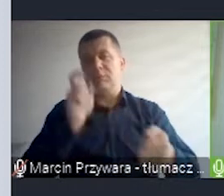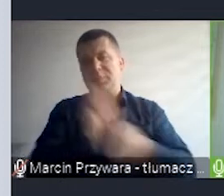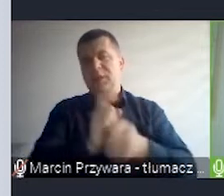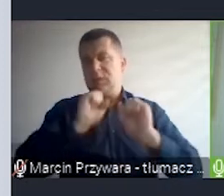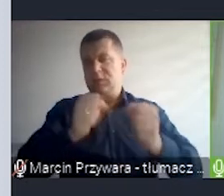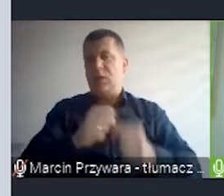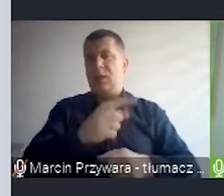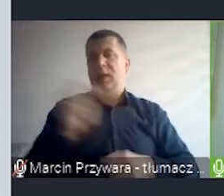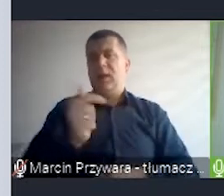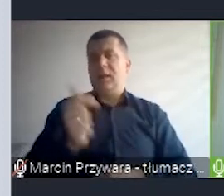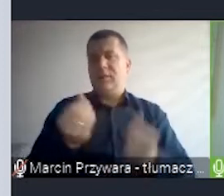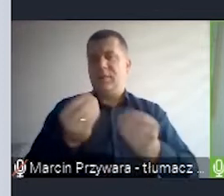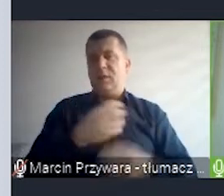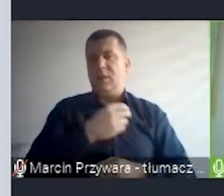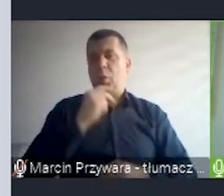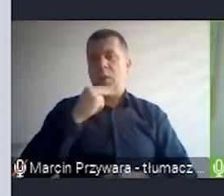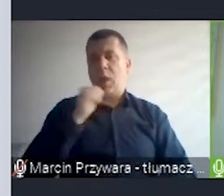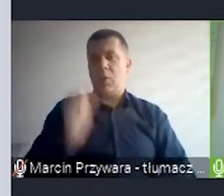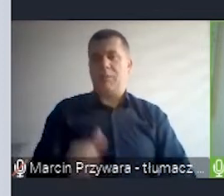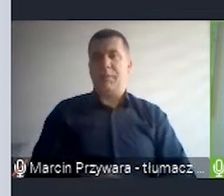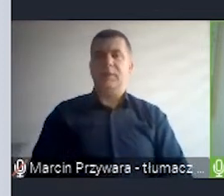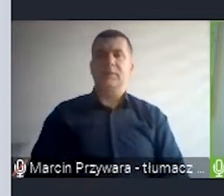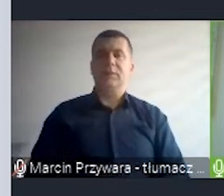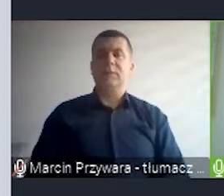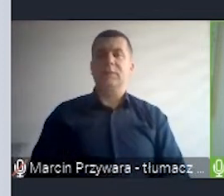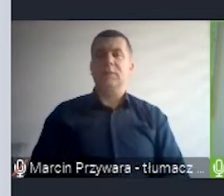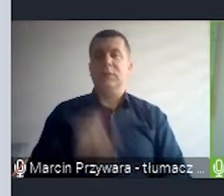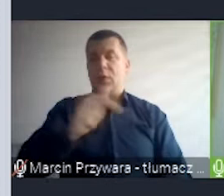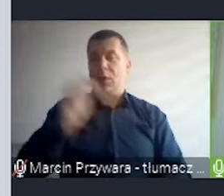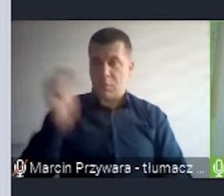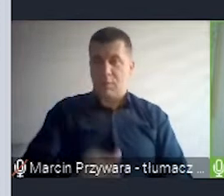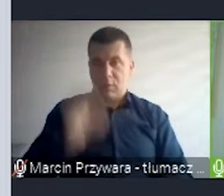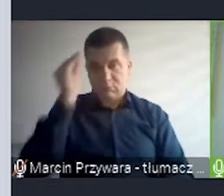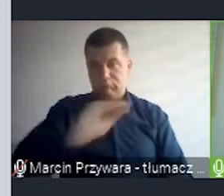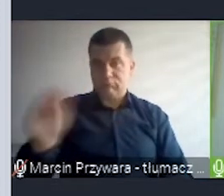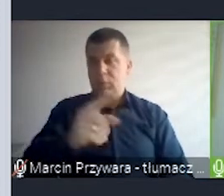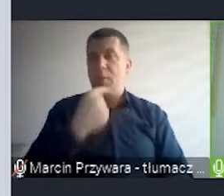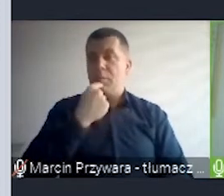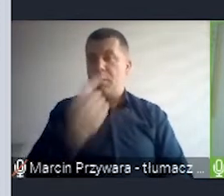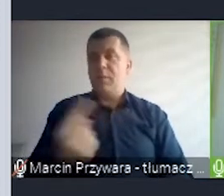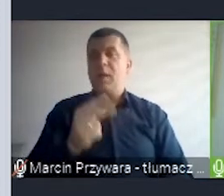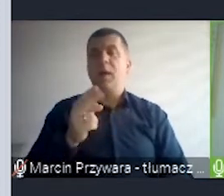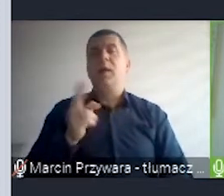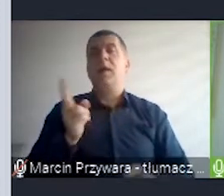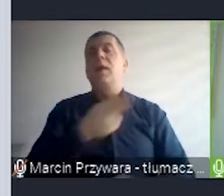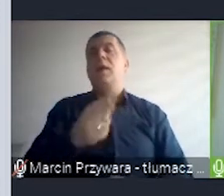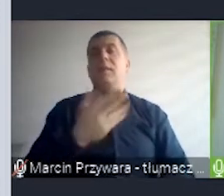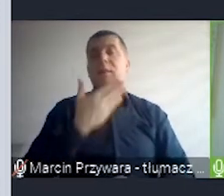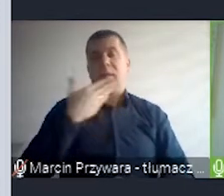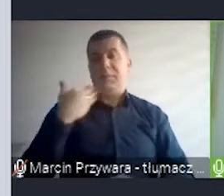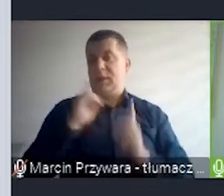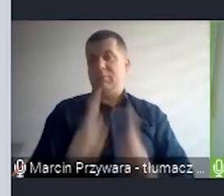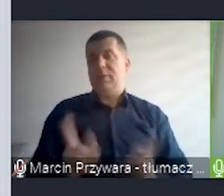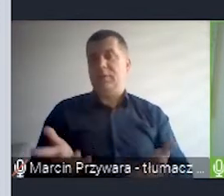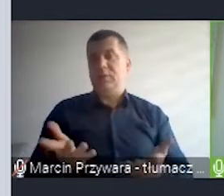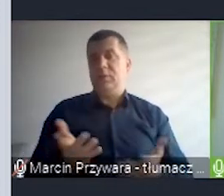Europejskiej. I teraz to powinno Państwu podpowiedzieć, kiedy nieprawidłowości nie ma.